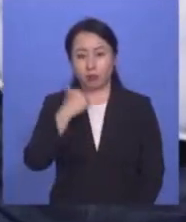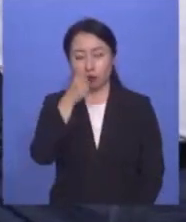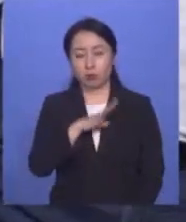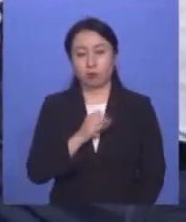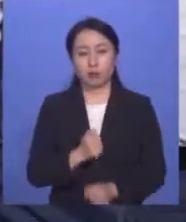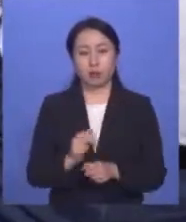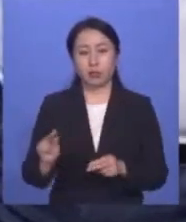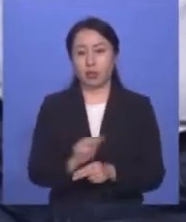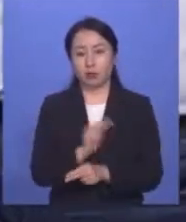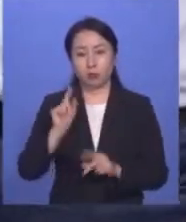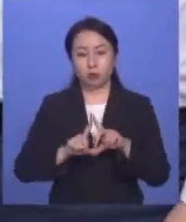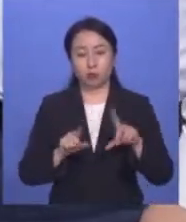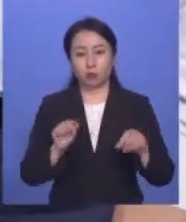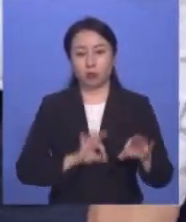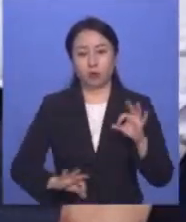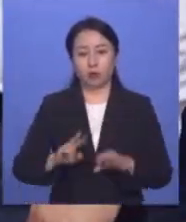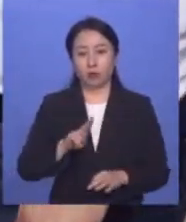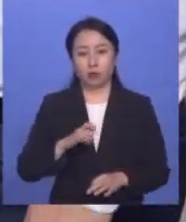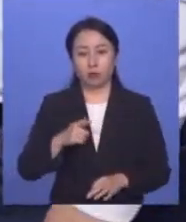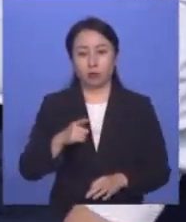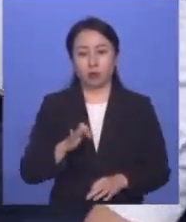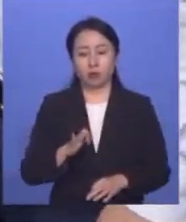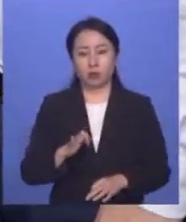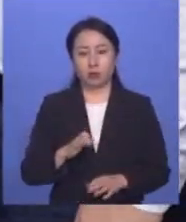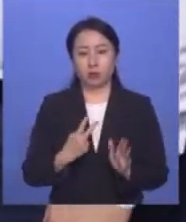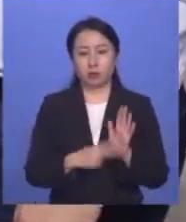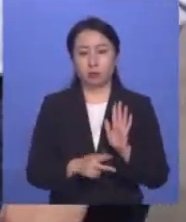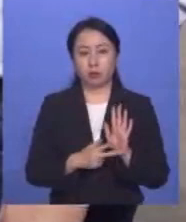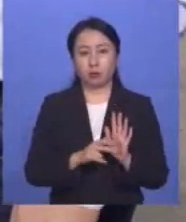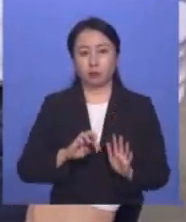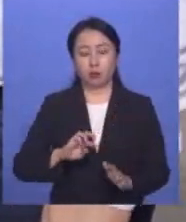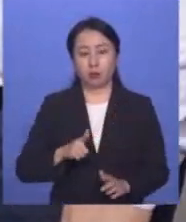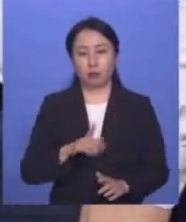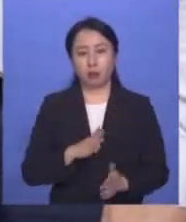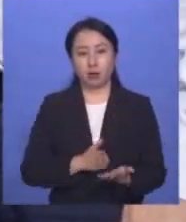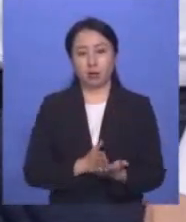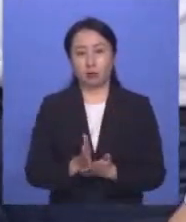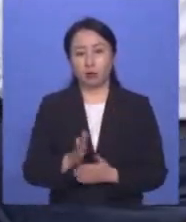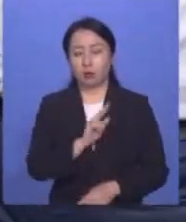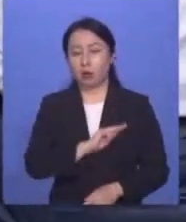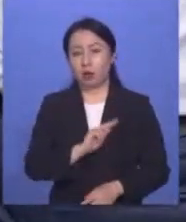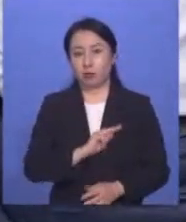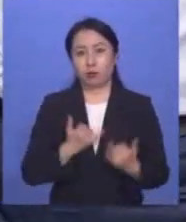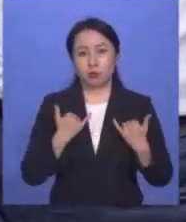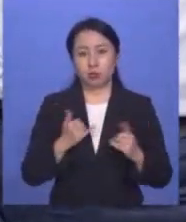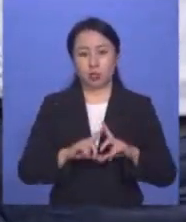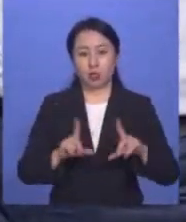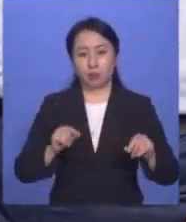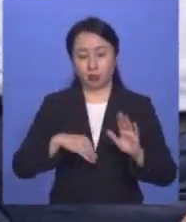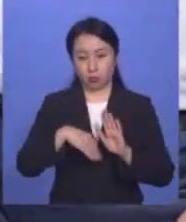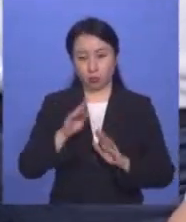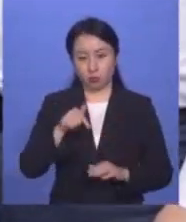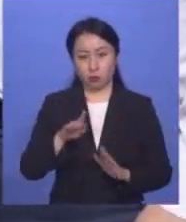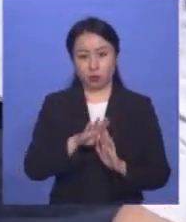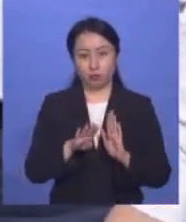году был сделан ремонт школы в рамках проекта АУЛ Ельбисеге. 78 миллионов тенге были направлены на работы. Объект преобразился. По той